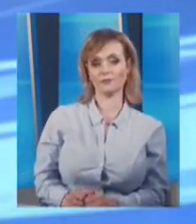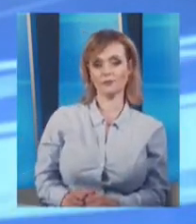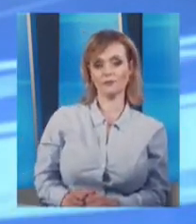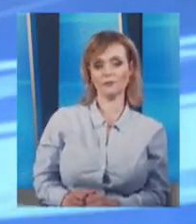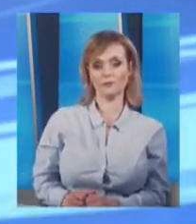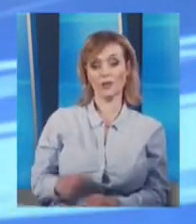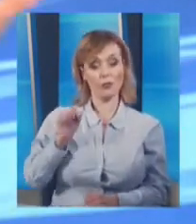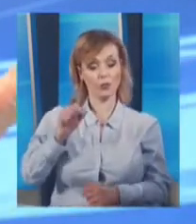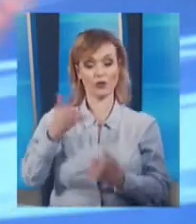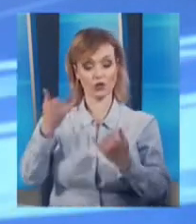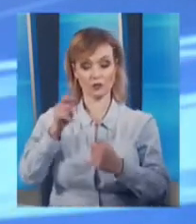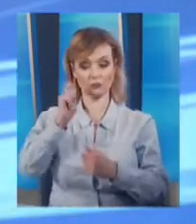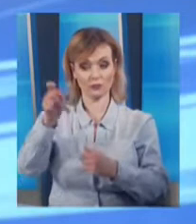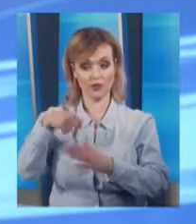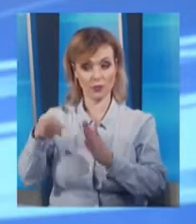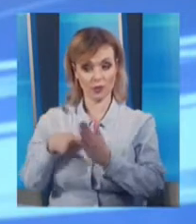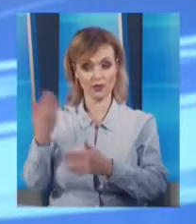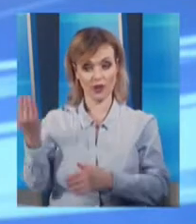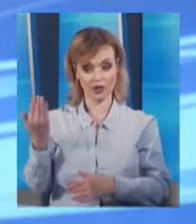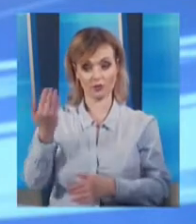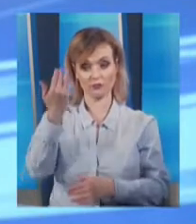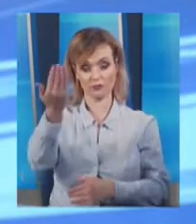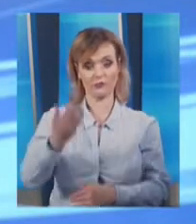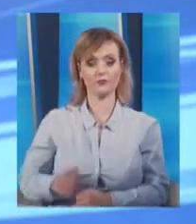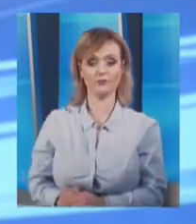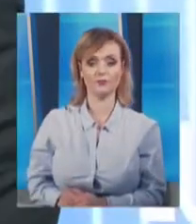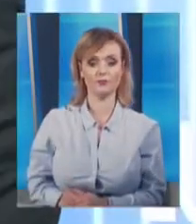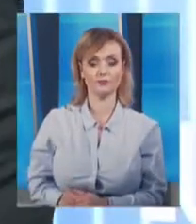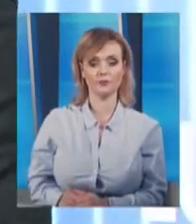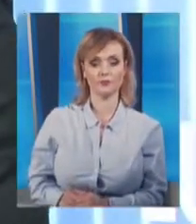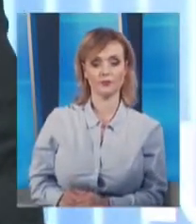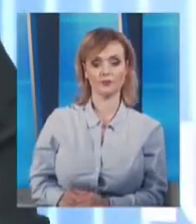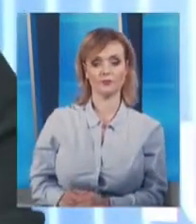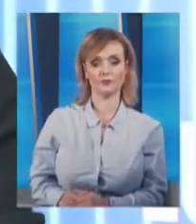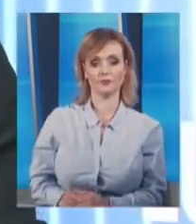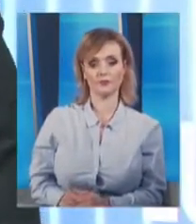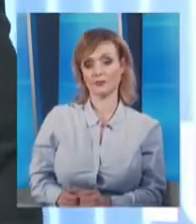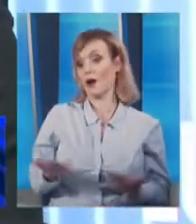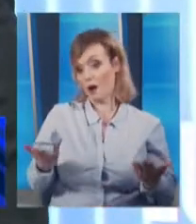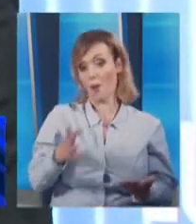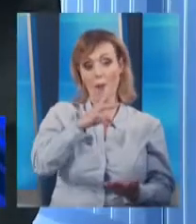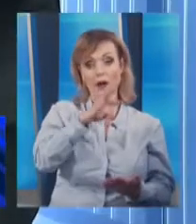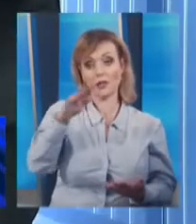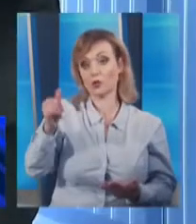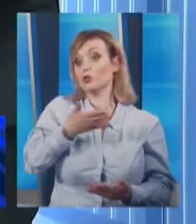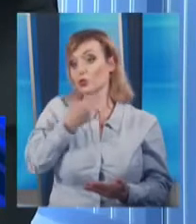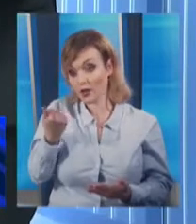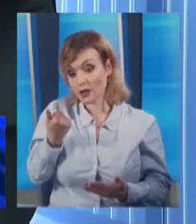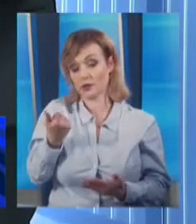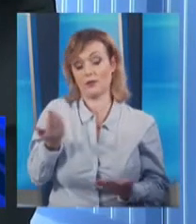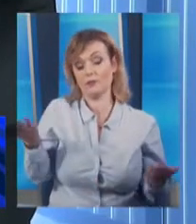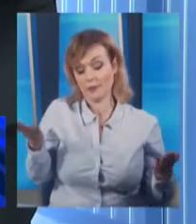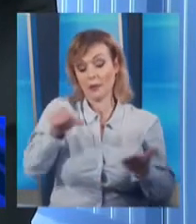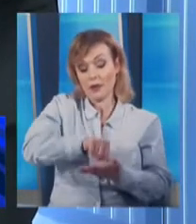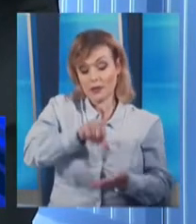întrebări și, domnule Grosu, vă rog să răspundeți. Bine, doamna Sandu nu este în studio, iar domnul